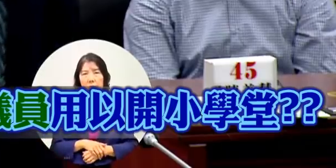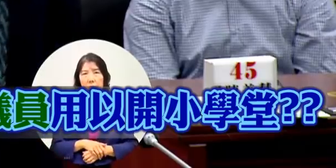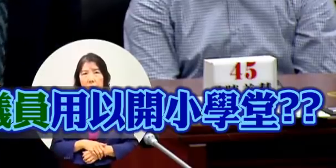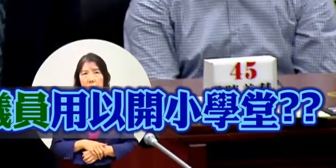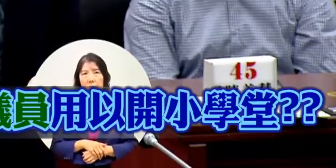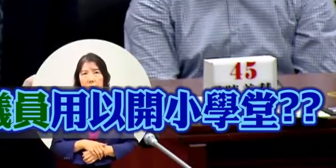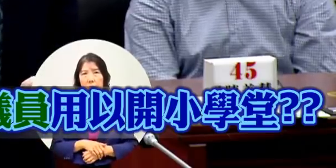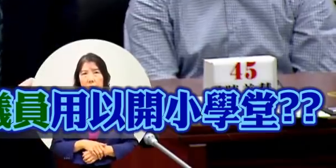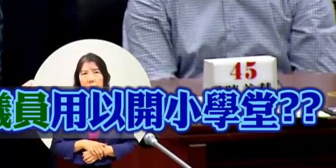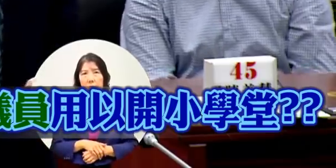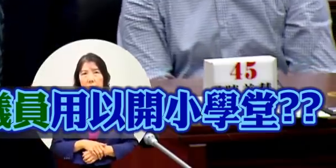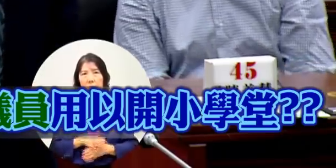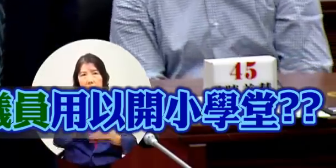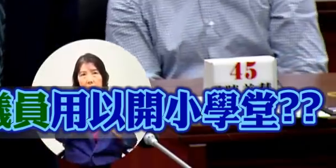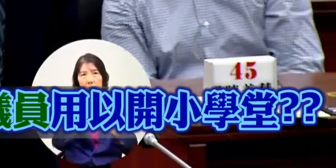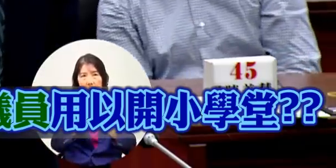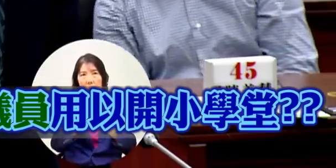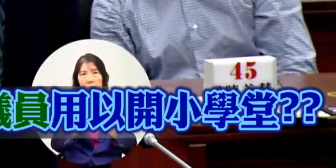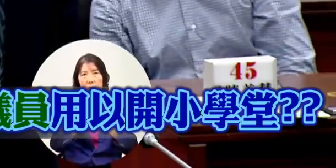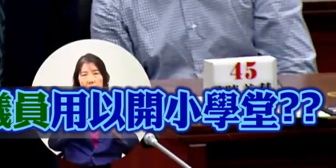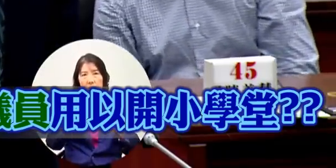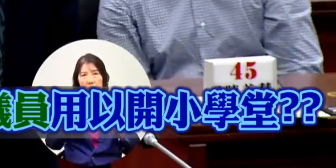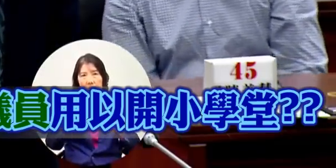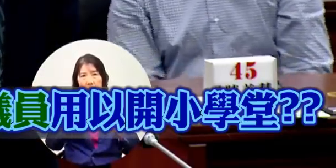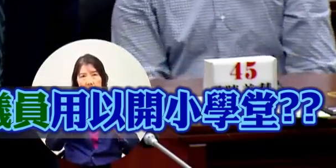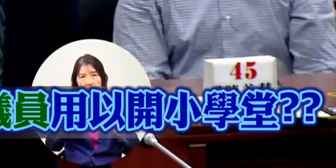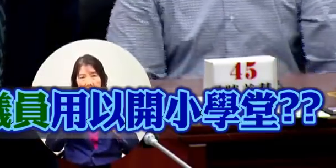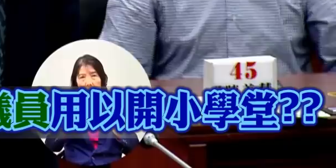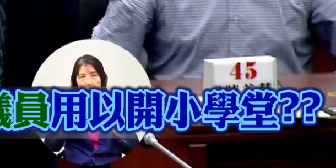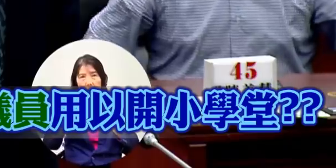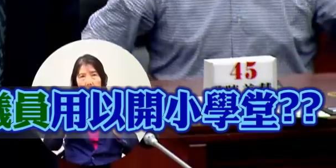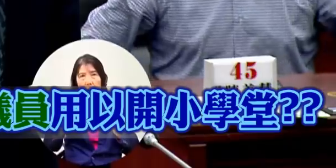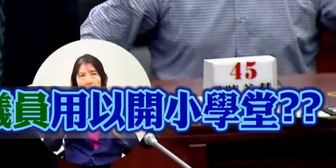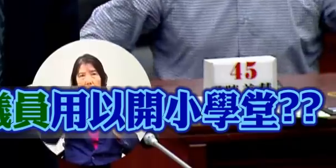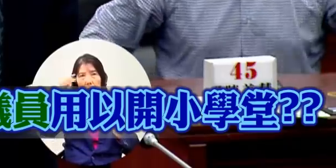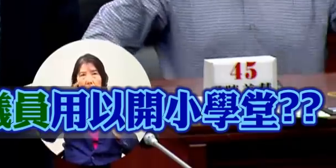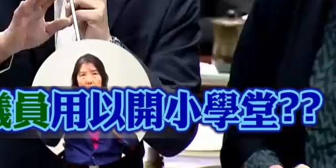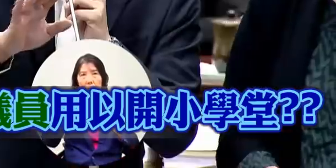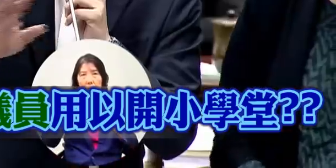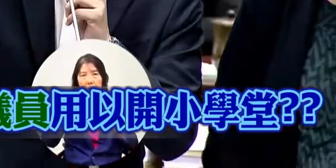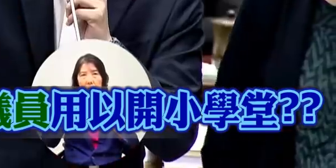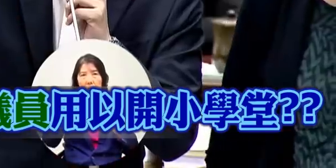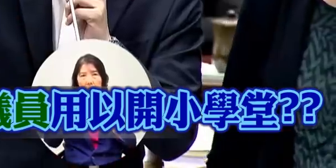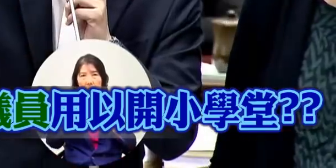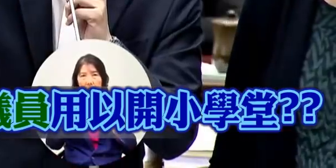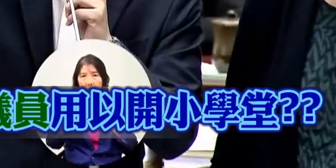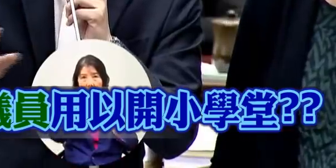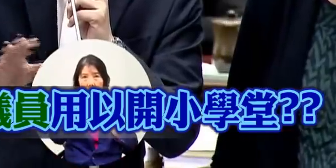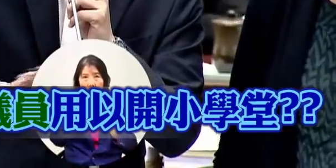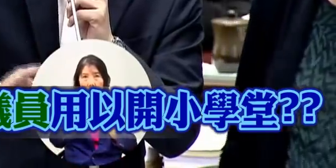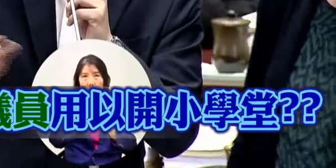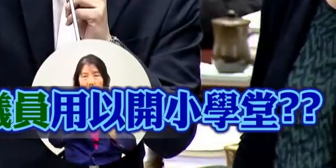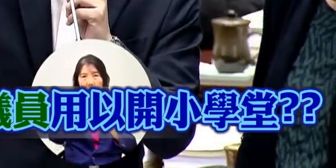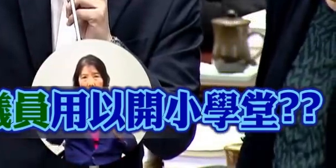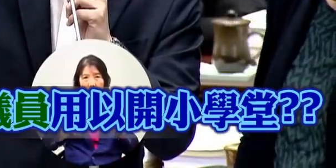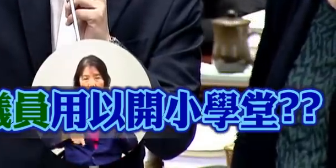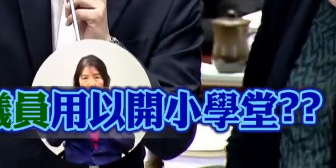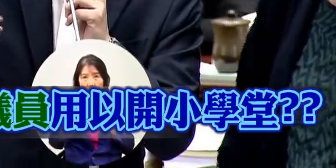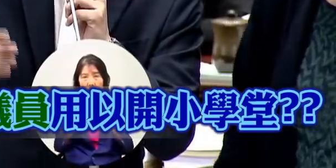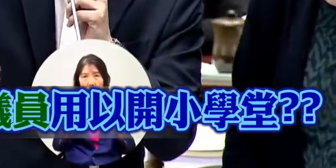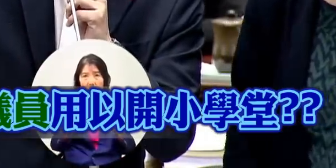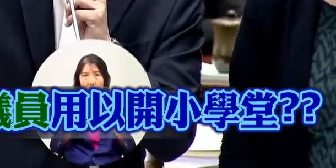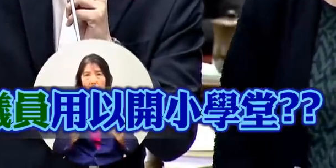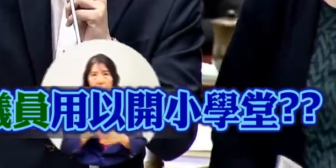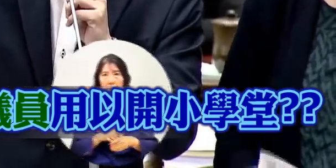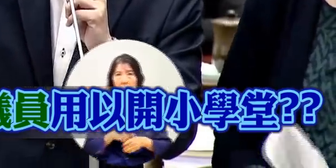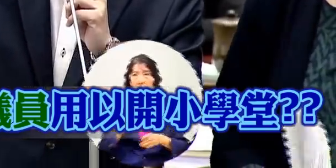您任用这个家人的挚友高主秘来任职，这个部分没有违法。你任用这样